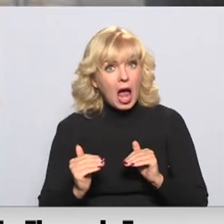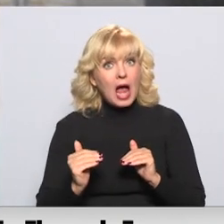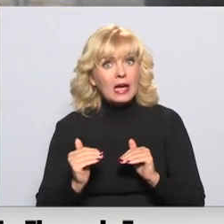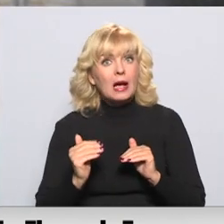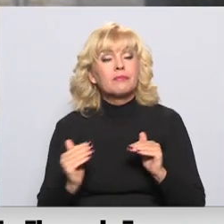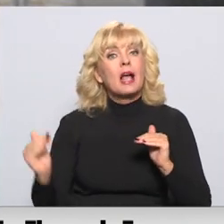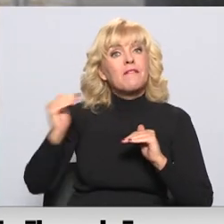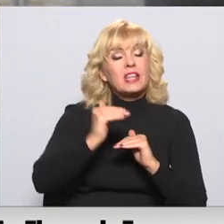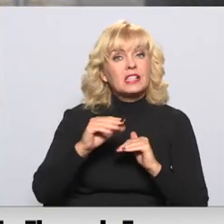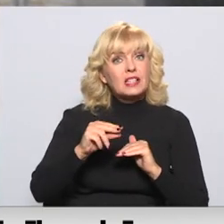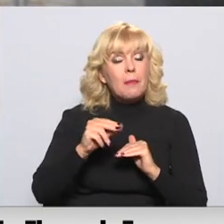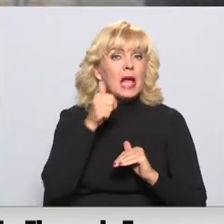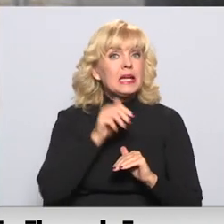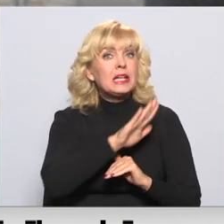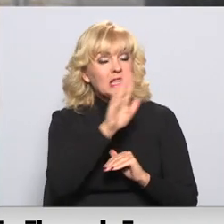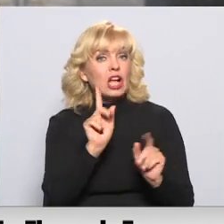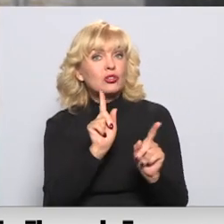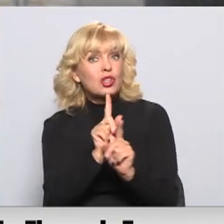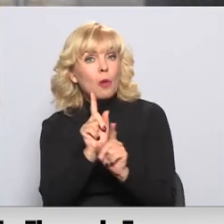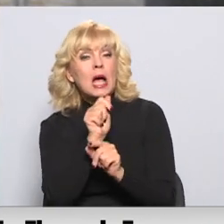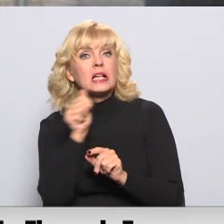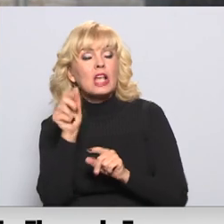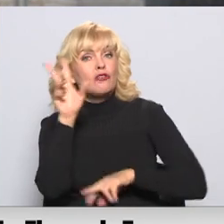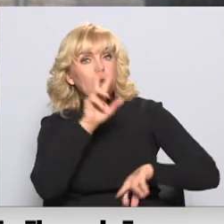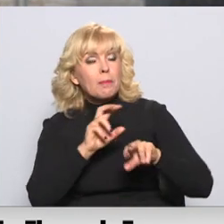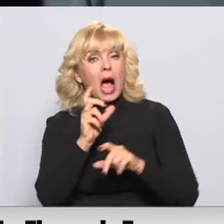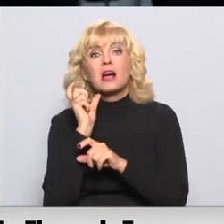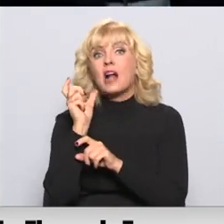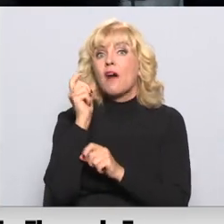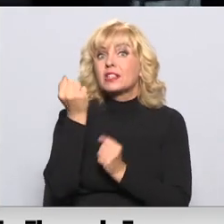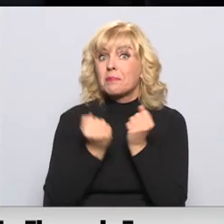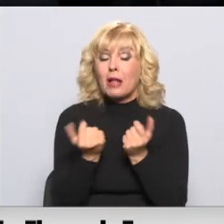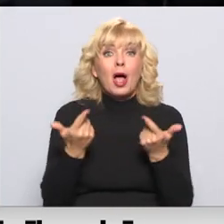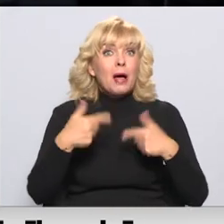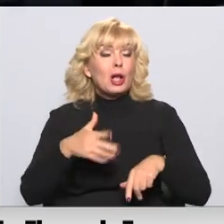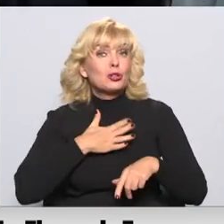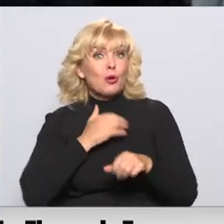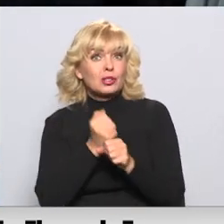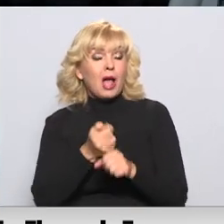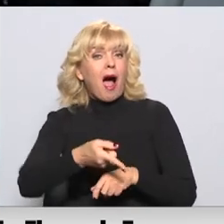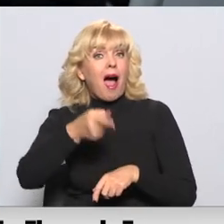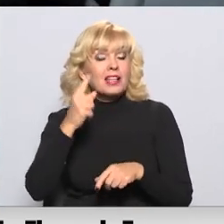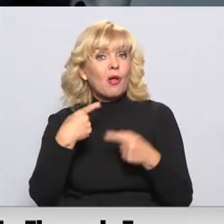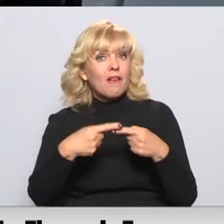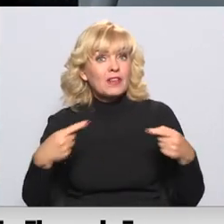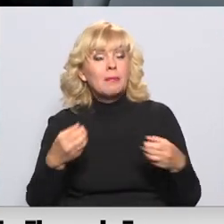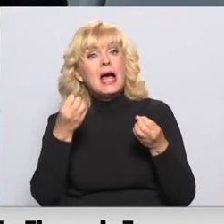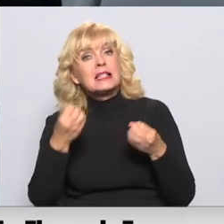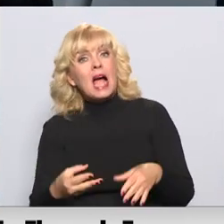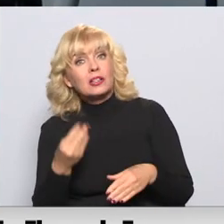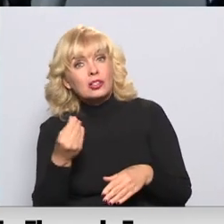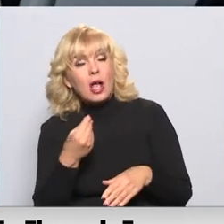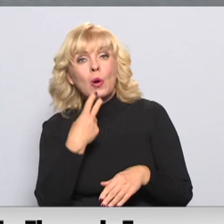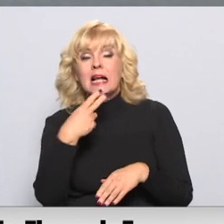virs zemes, ja, kas arī ikdienā mums sastopams, ir cieši pārmeklējot kravas automašīnas. Pašlaik suņu darbs aizliegto vielu skaidrās naudas un